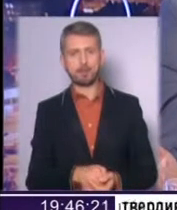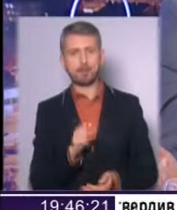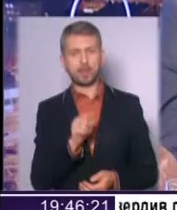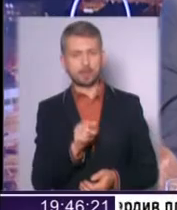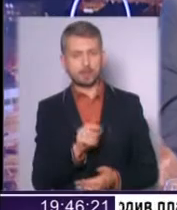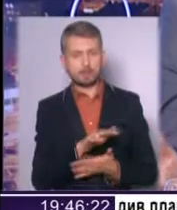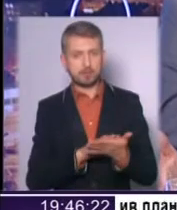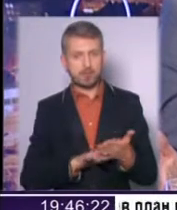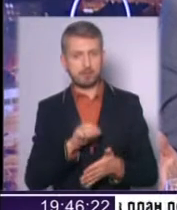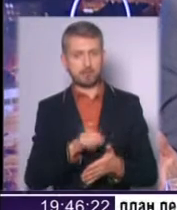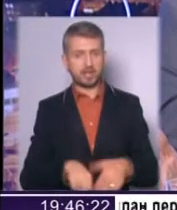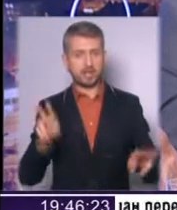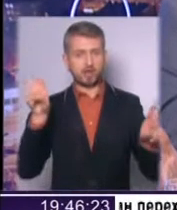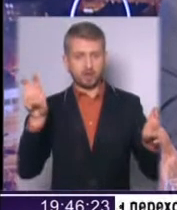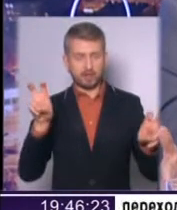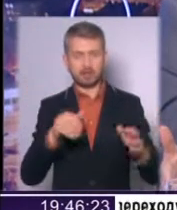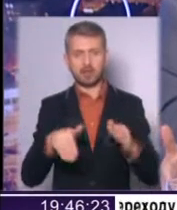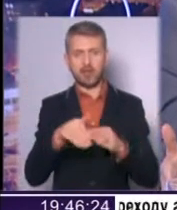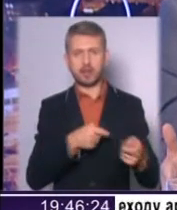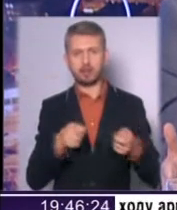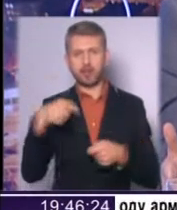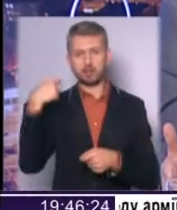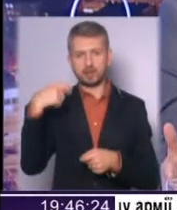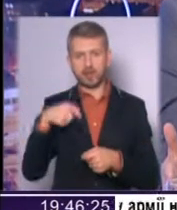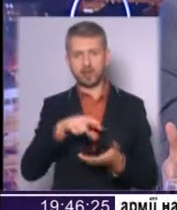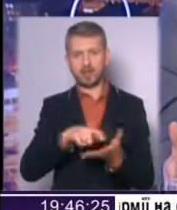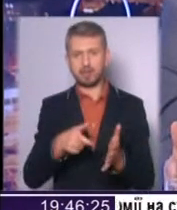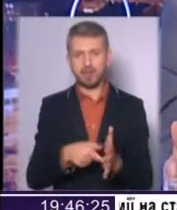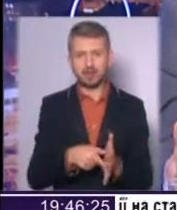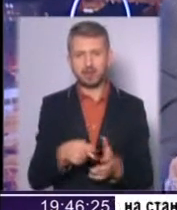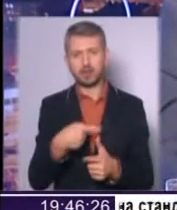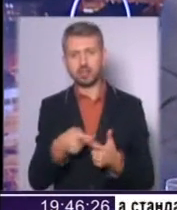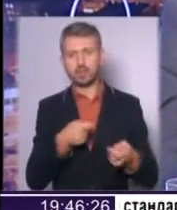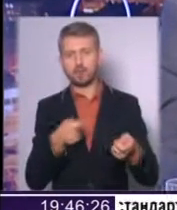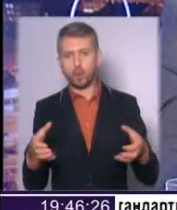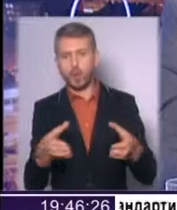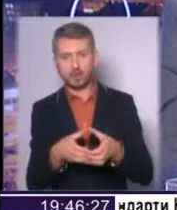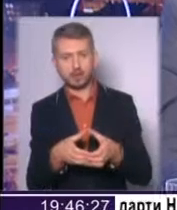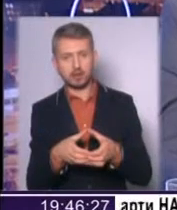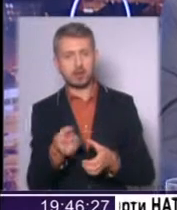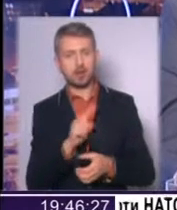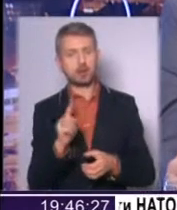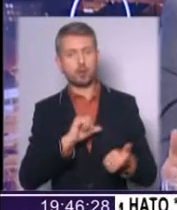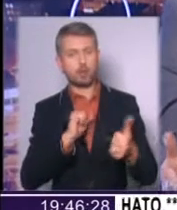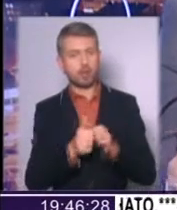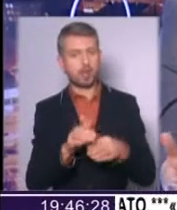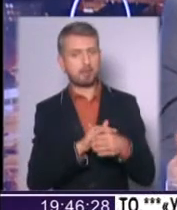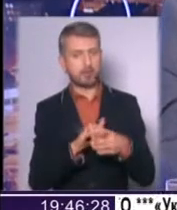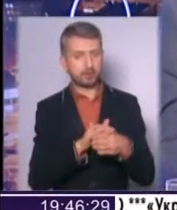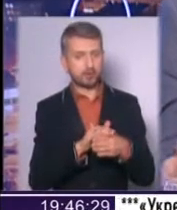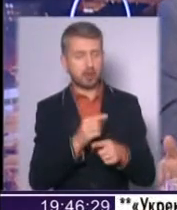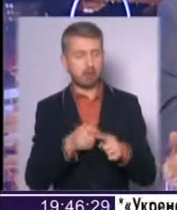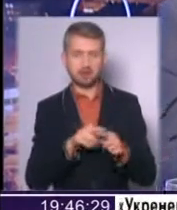не потрапила в парламент, щоб ми не мали там фракції. Це щодо виборів. А щодо останніх після виборів арешту. Ну, звісно,